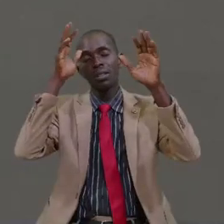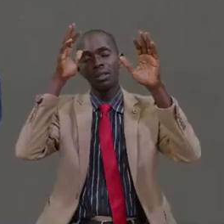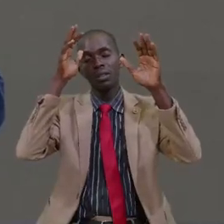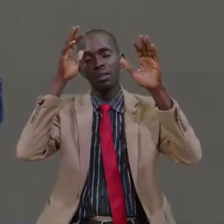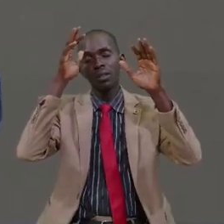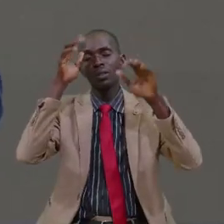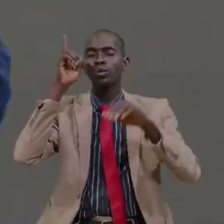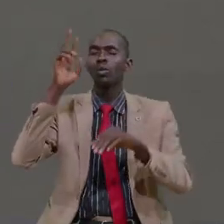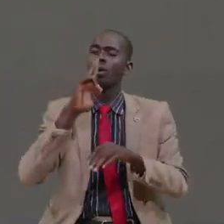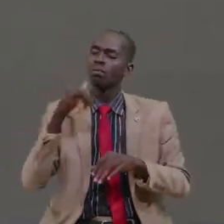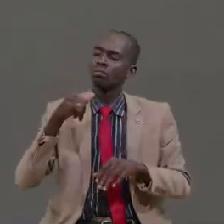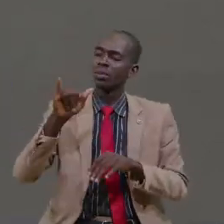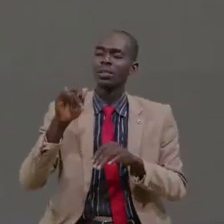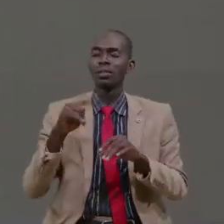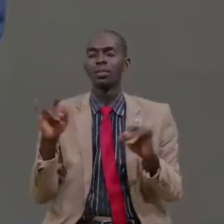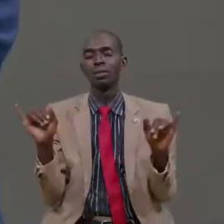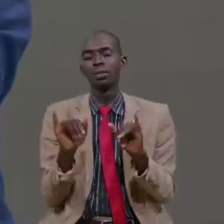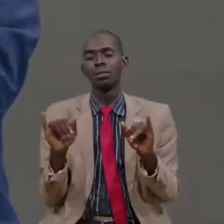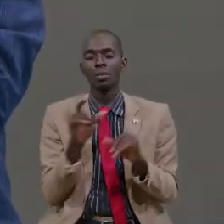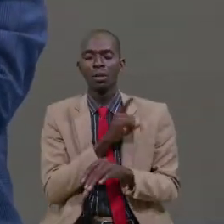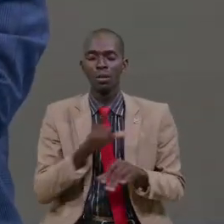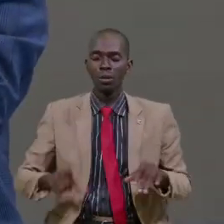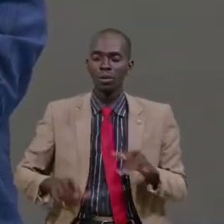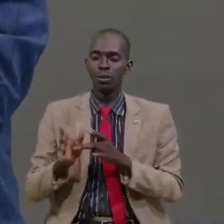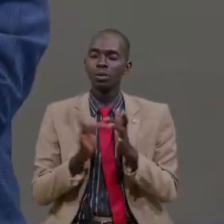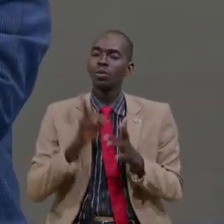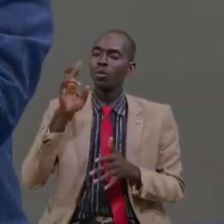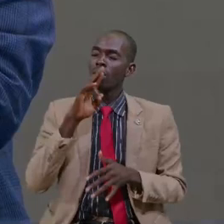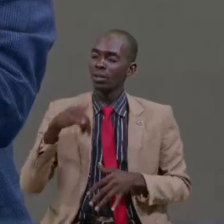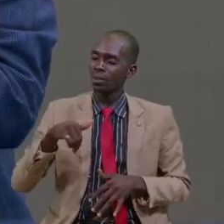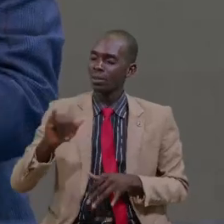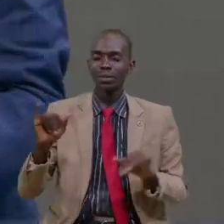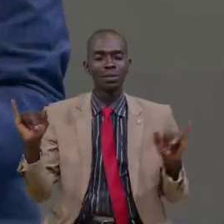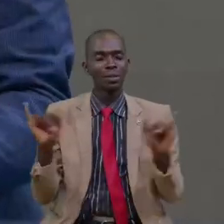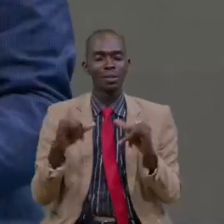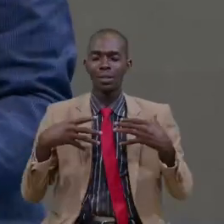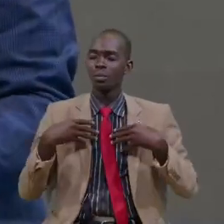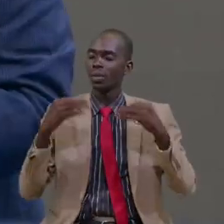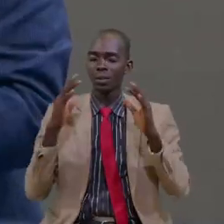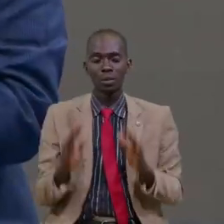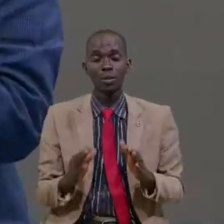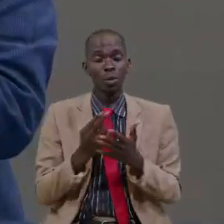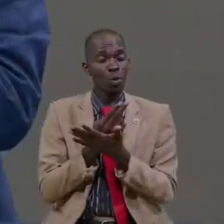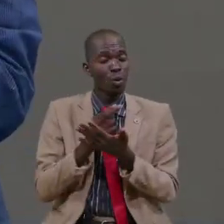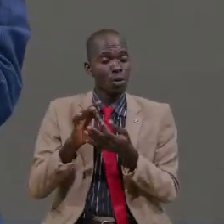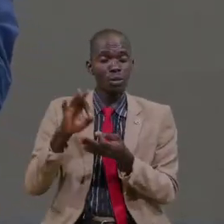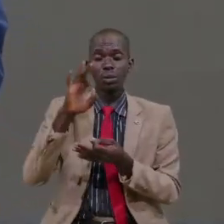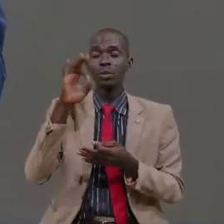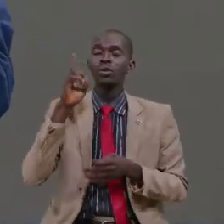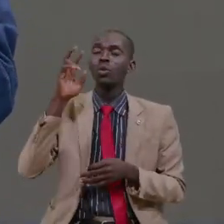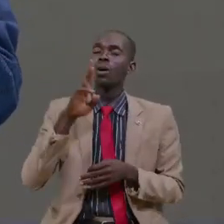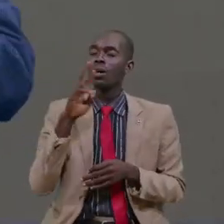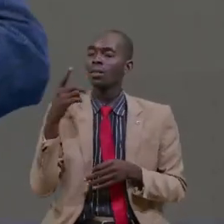Père, tu es toujours le même. Seigneur Jésus, tu es toujours le même guérisseur.